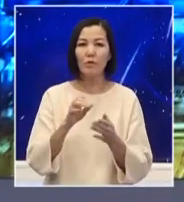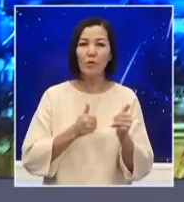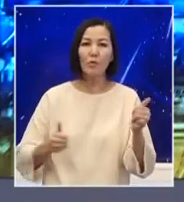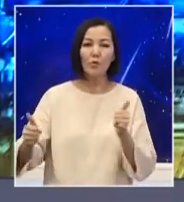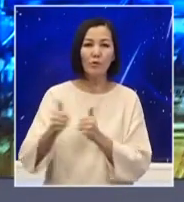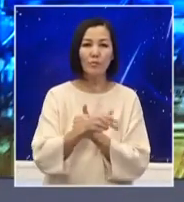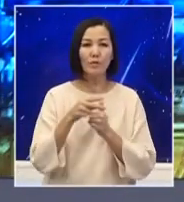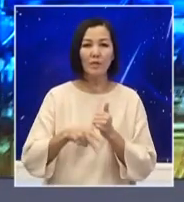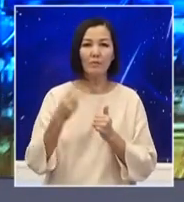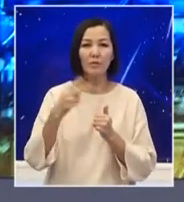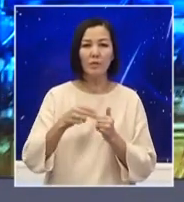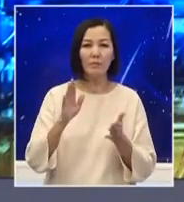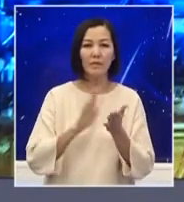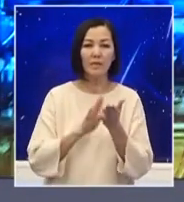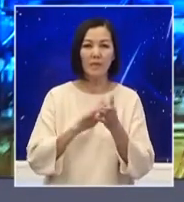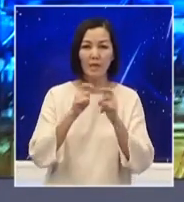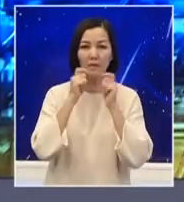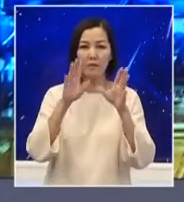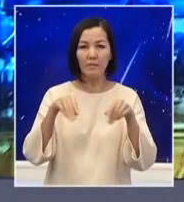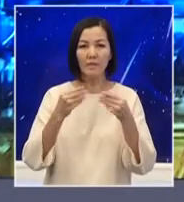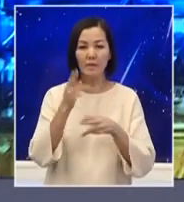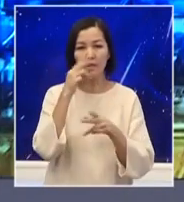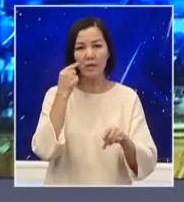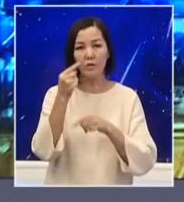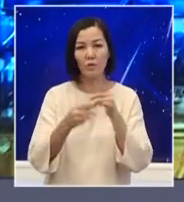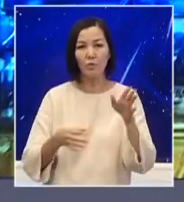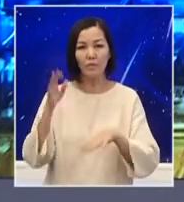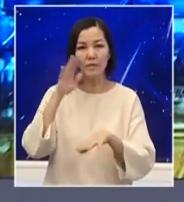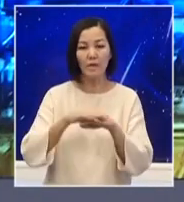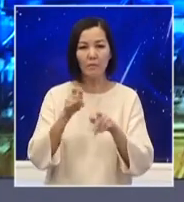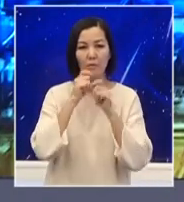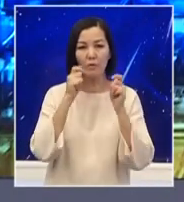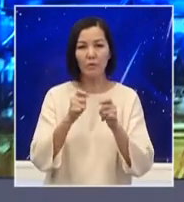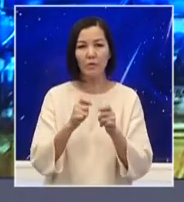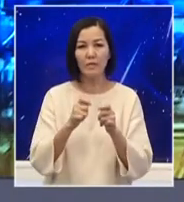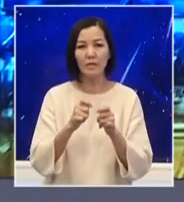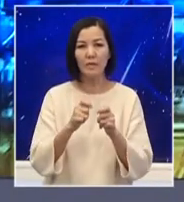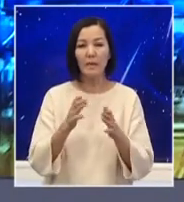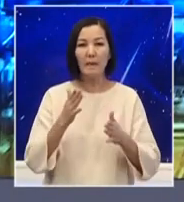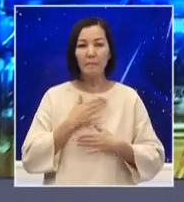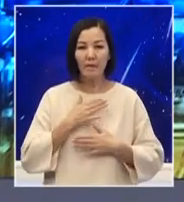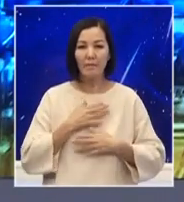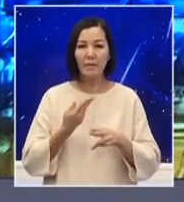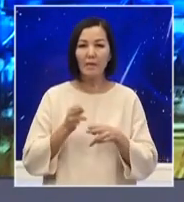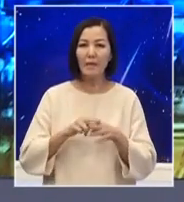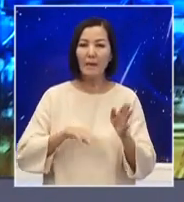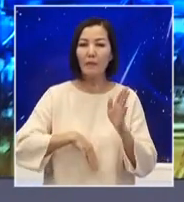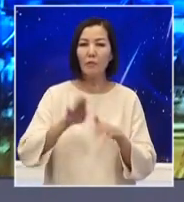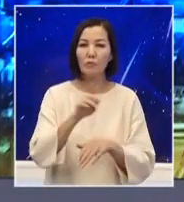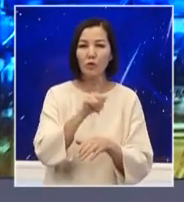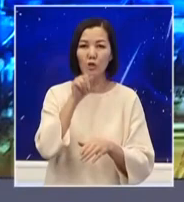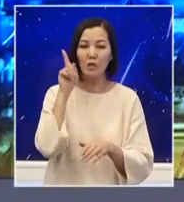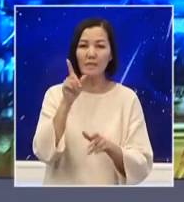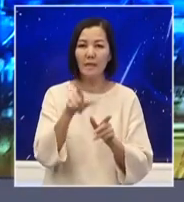көшбасшы 2020 сыйлығы табысталды. Дәстүрлі, облыс әкімінің жүлдесі бұл жолы да менмін деген 20 жасқа берілді.